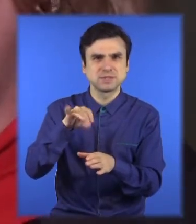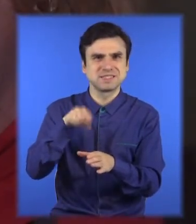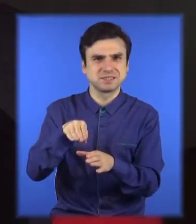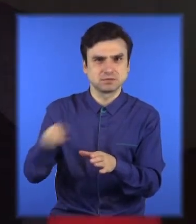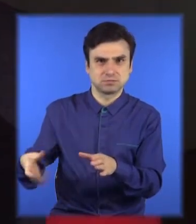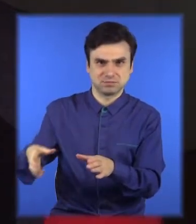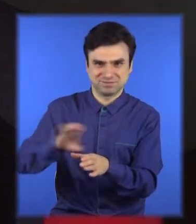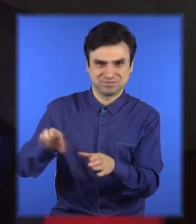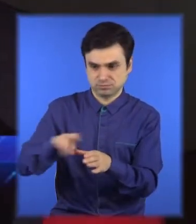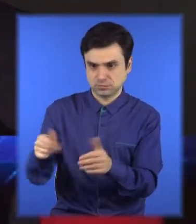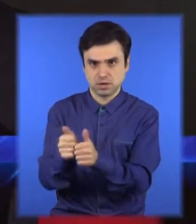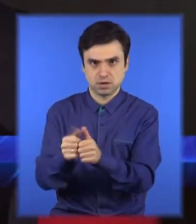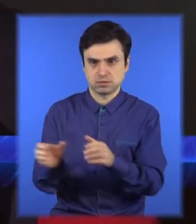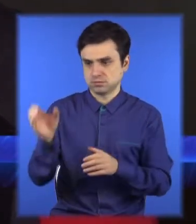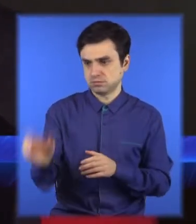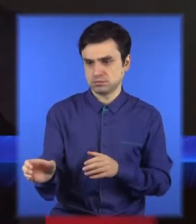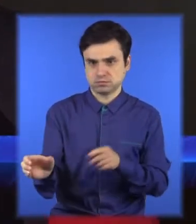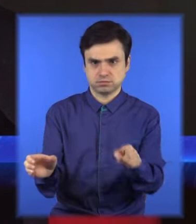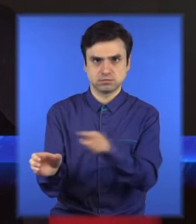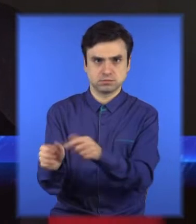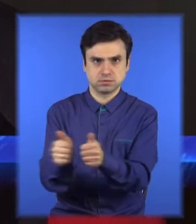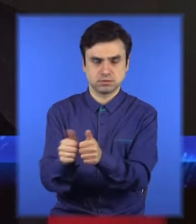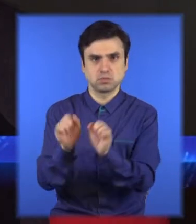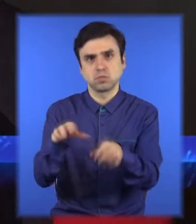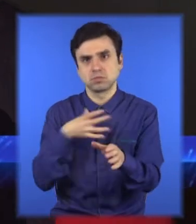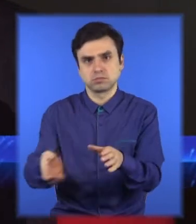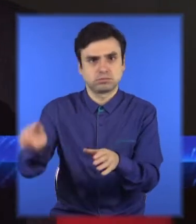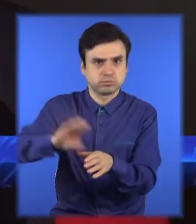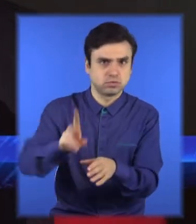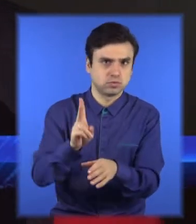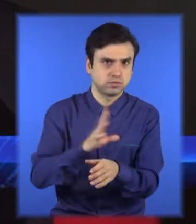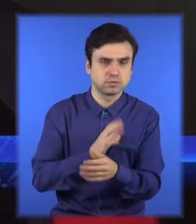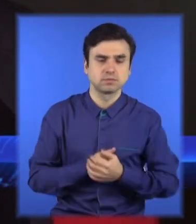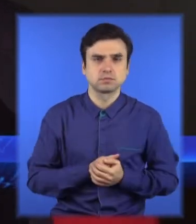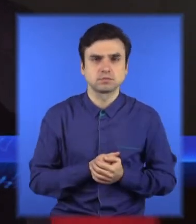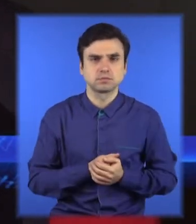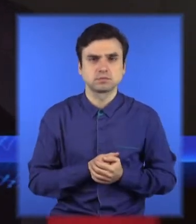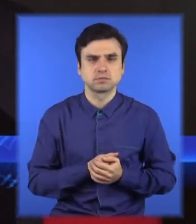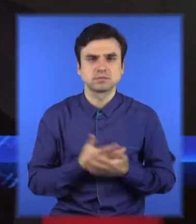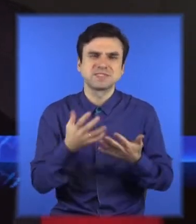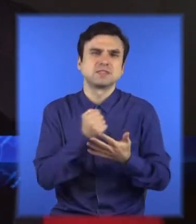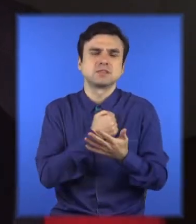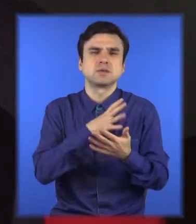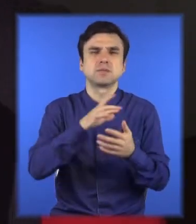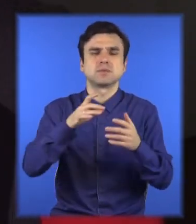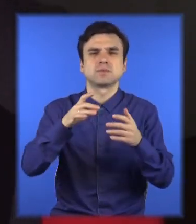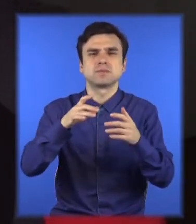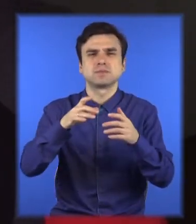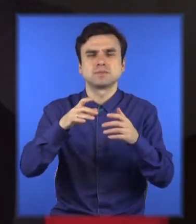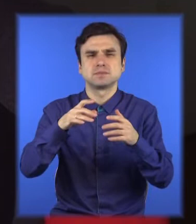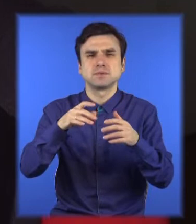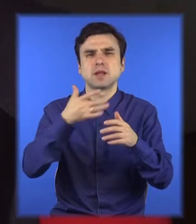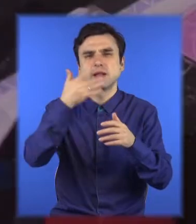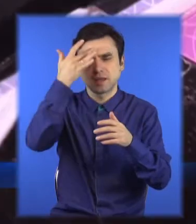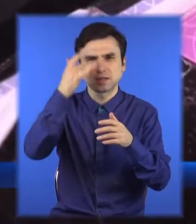не знає. З'ясувало, що вчора один з учнів дістав, був розчинник в класі, на жаль, зберігався вони зверху